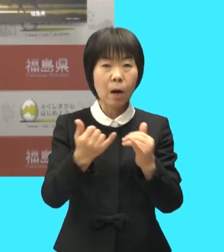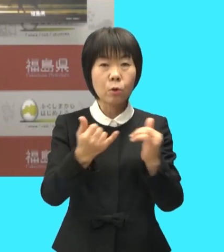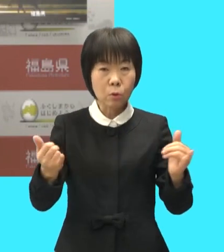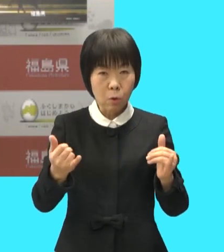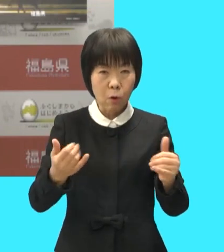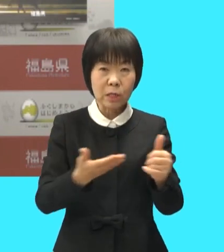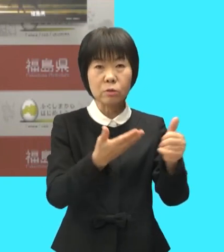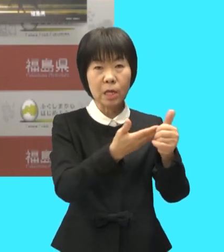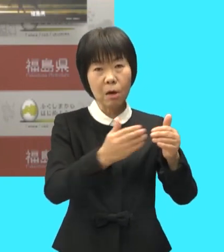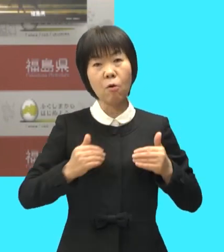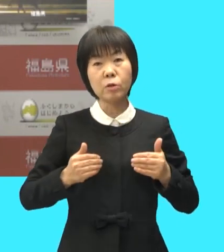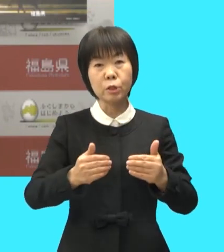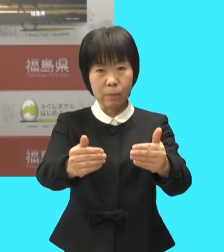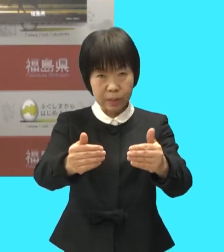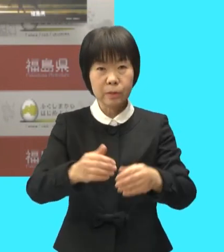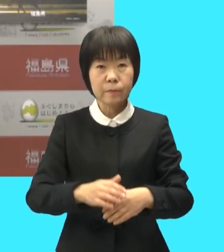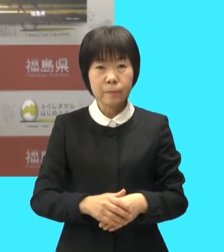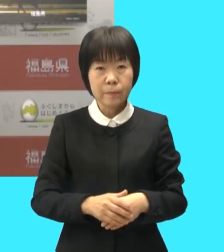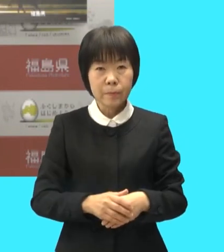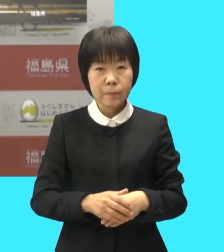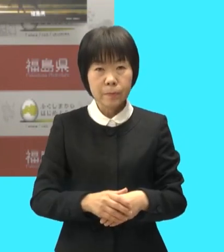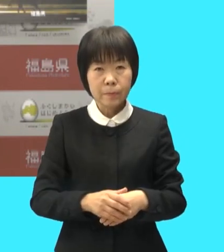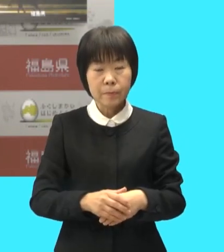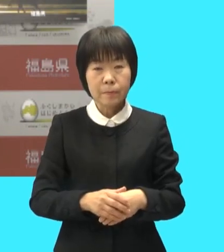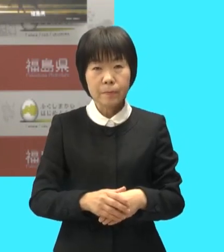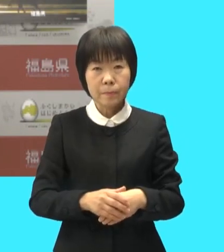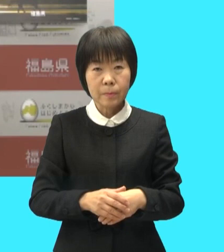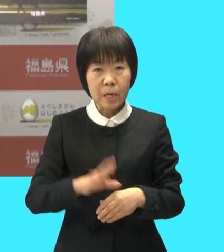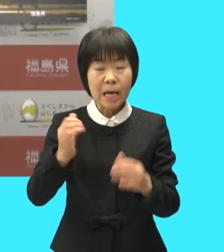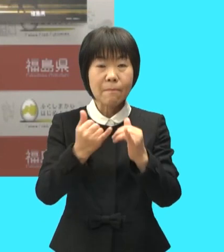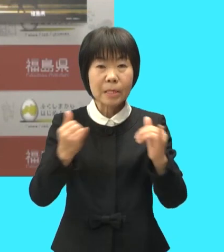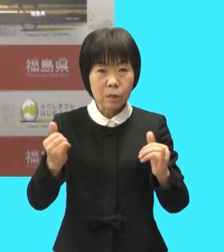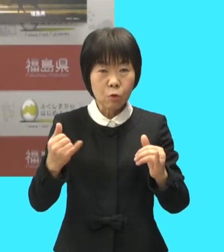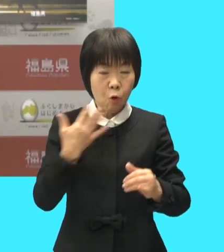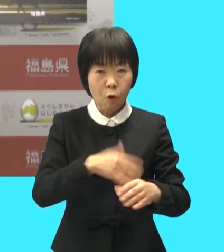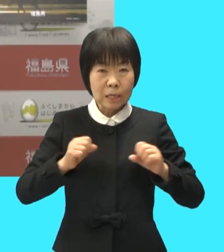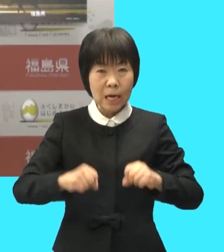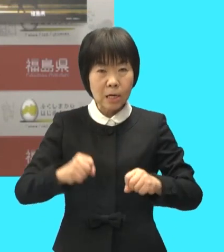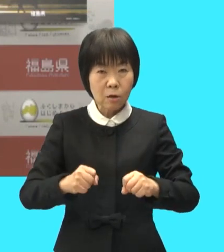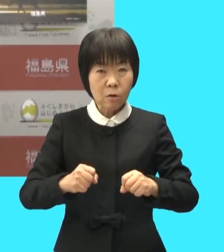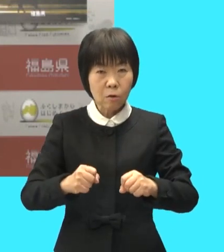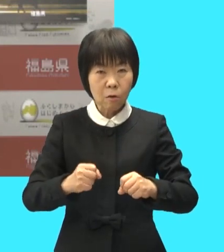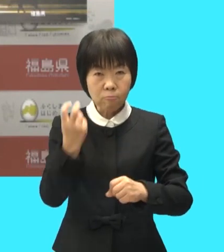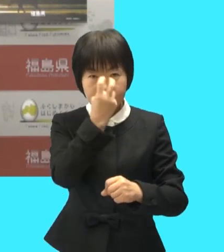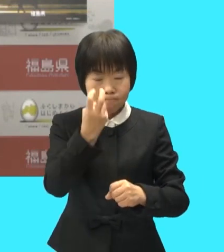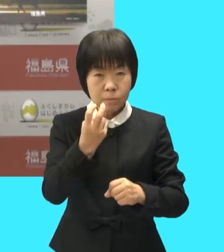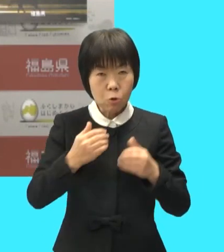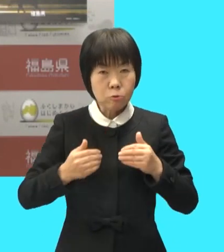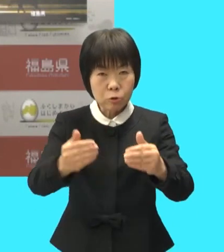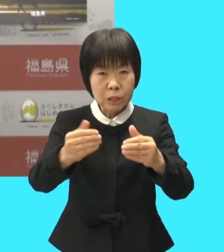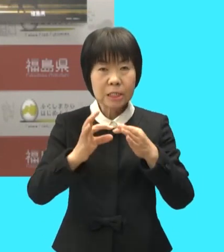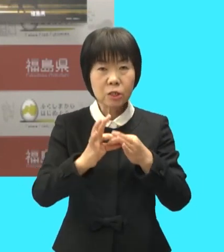の育成を進めてまいります。県民の健康づくりの推進につきまし